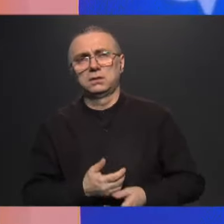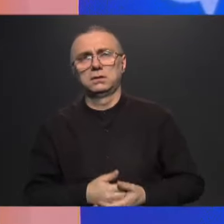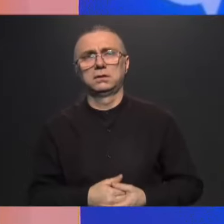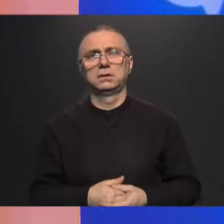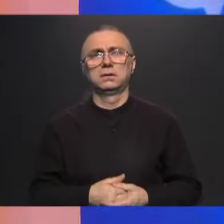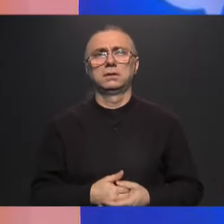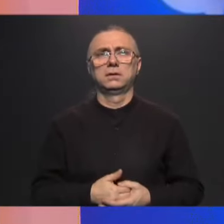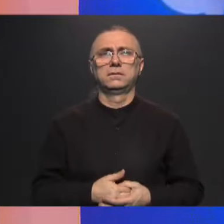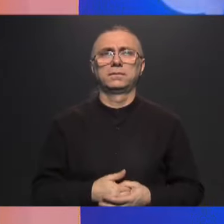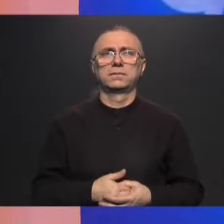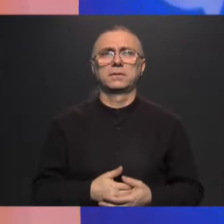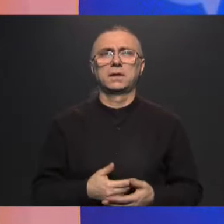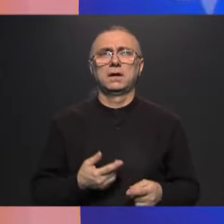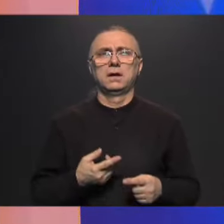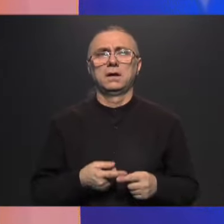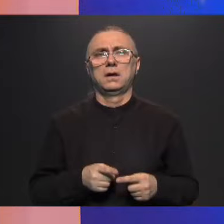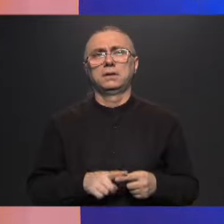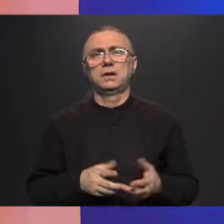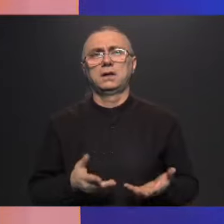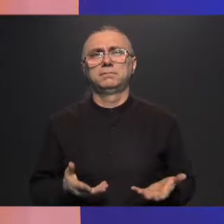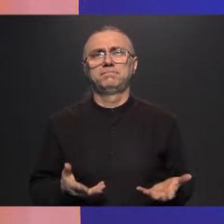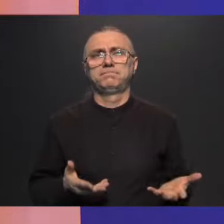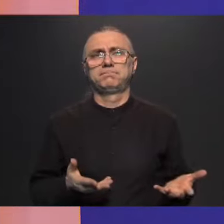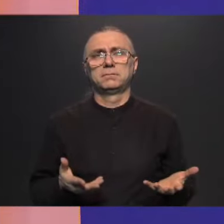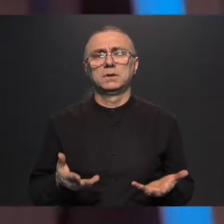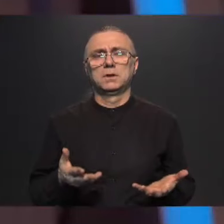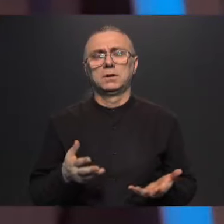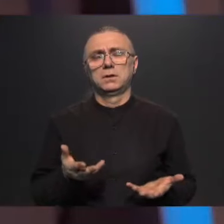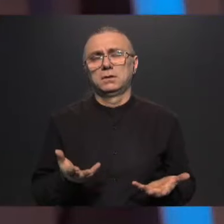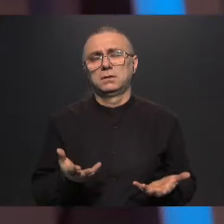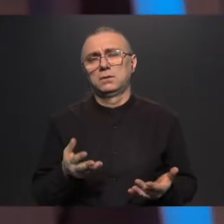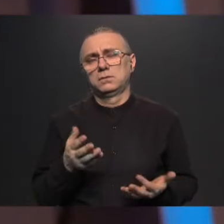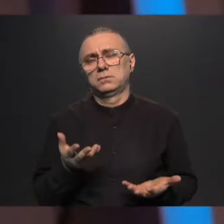алабай, или, ну, то есть, это опять же кот, то есть кот, который, может, раздражил.